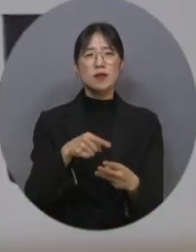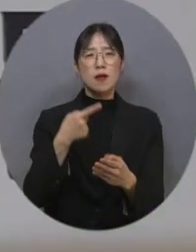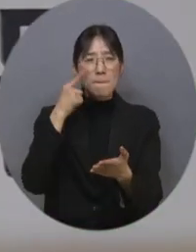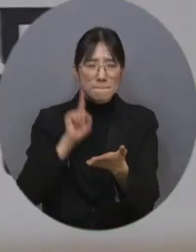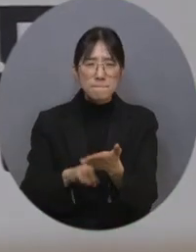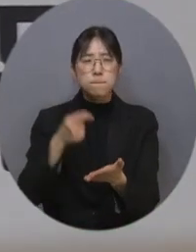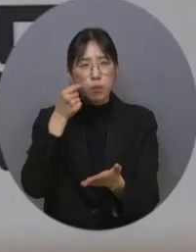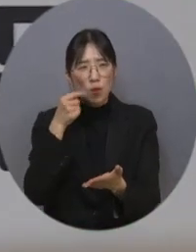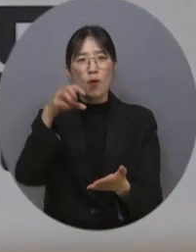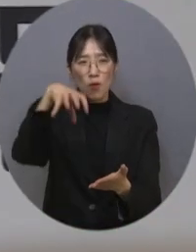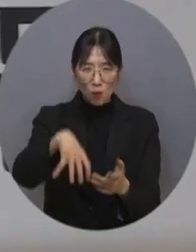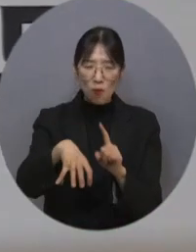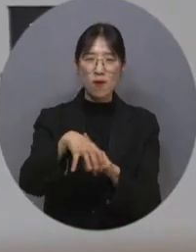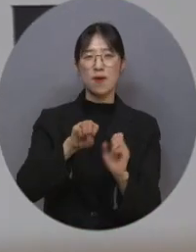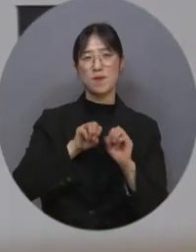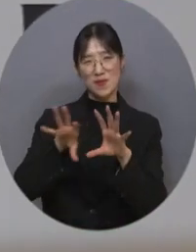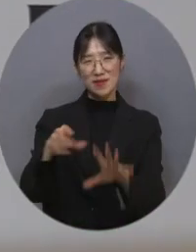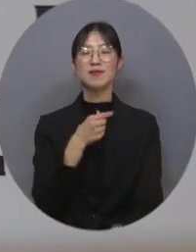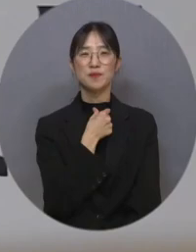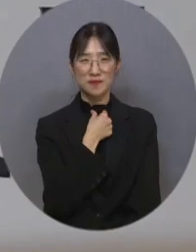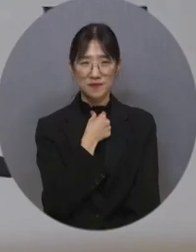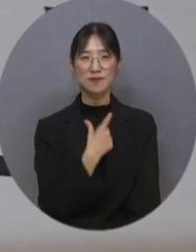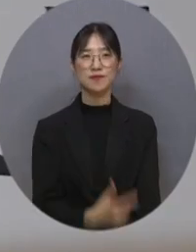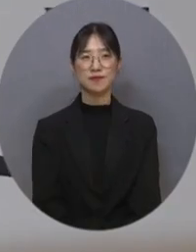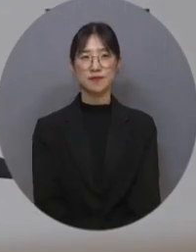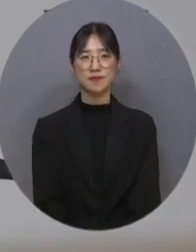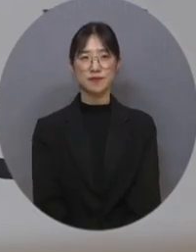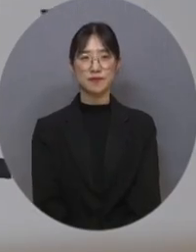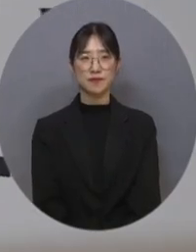그 빛을 발하길 기대해봅니다 복지tv 경기방송 정선입니다